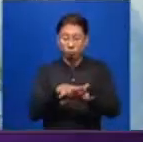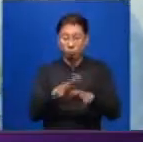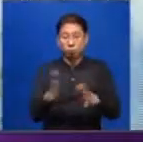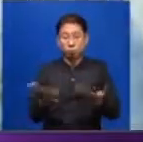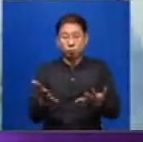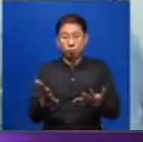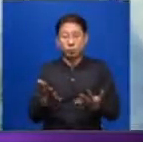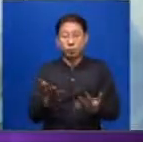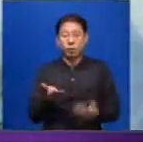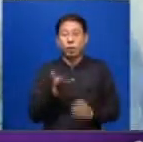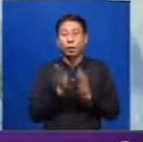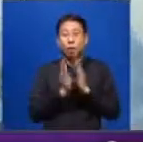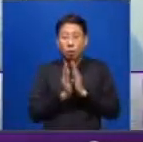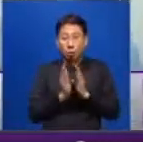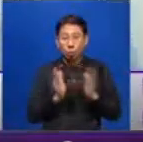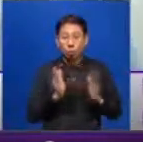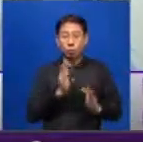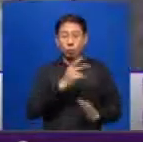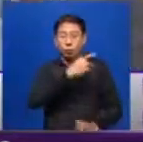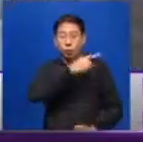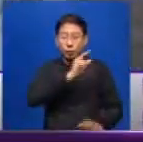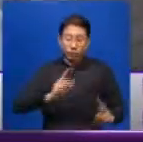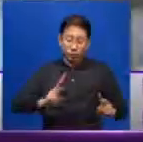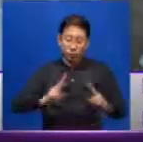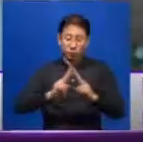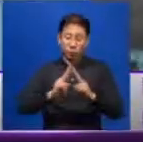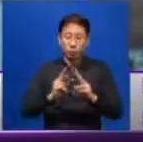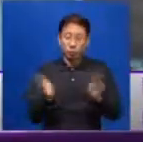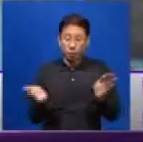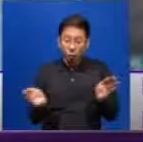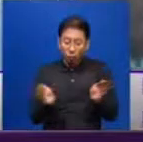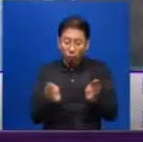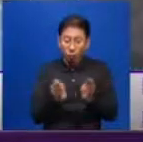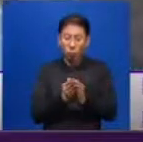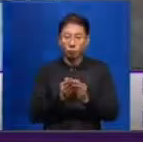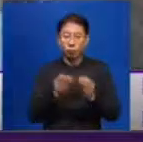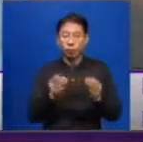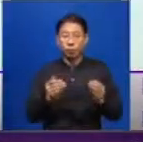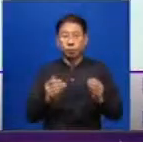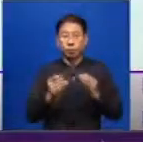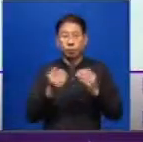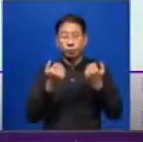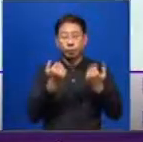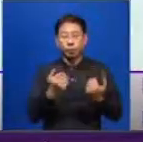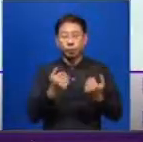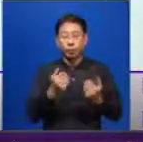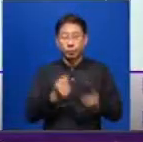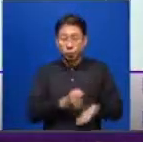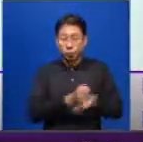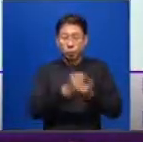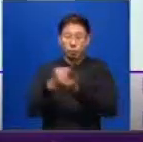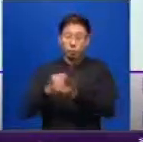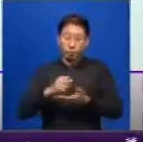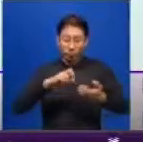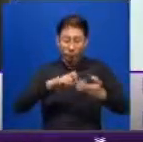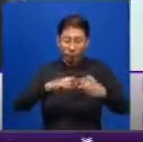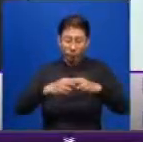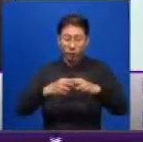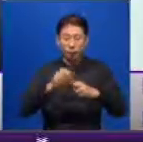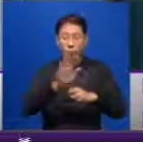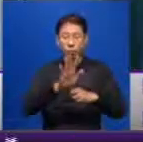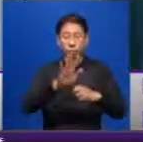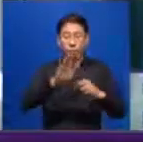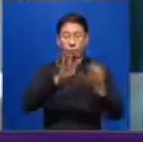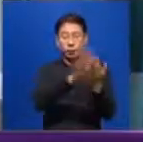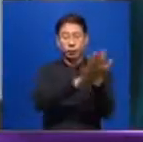ปลัดกระทรวงที่มาร่วมอวยพรพร้อมฝากขอบคุณขอบคุณข้าราชการทุกคนที่ร่วมประคับประคองเพื่อให้ประเทศเดินไปได้